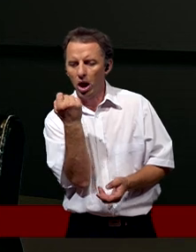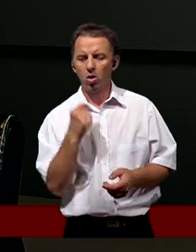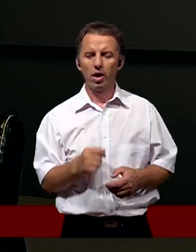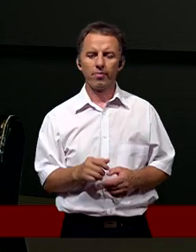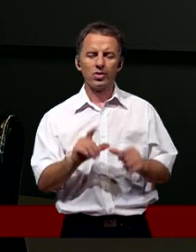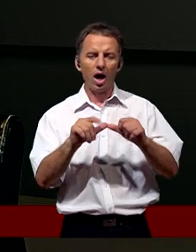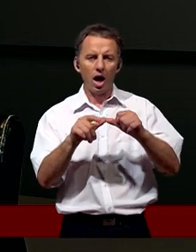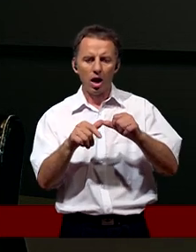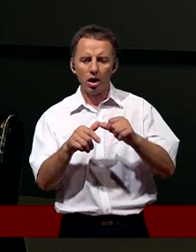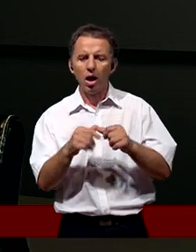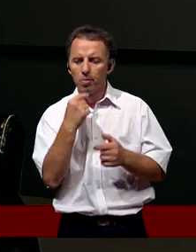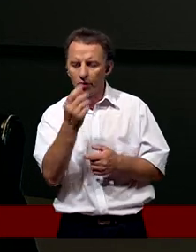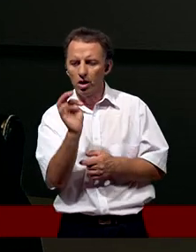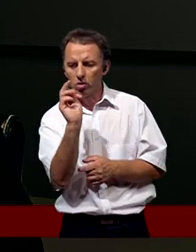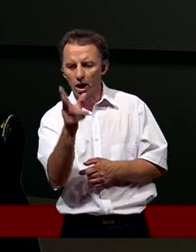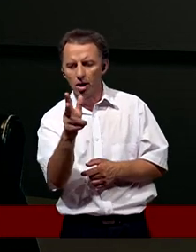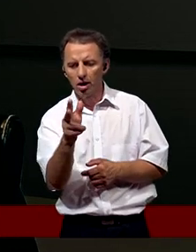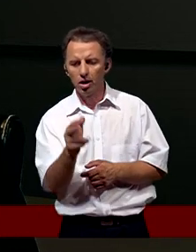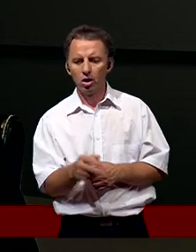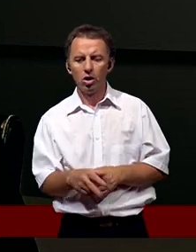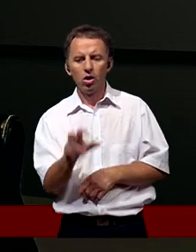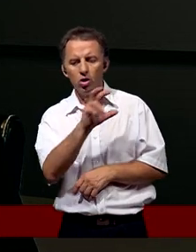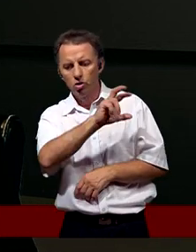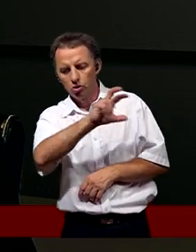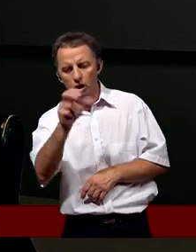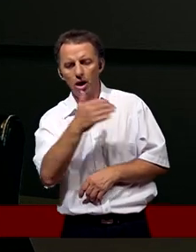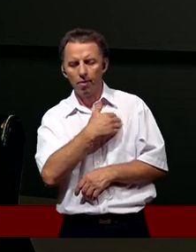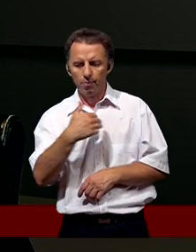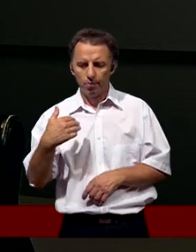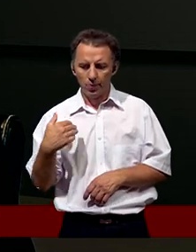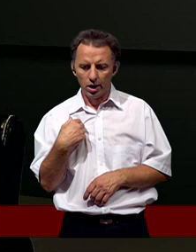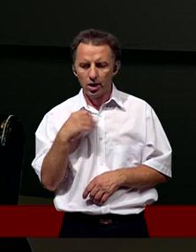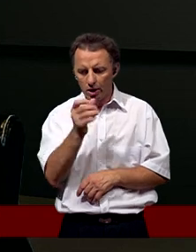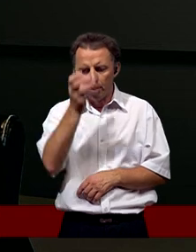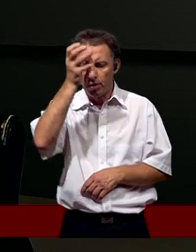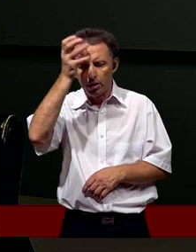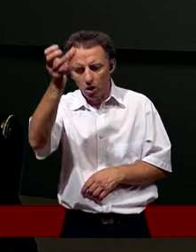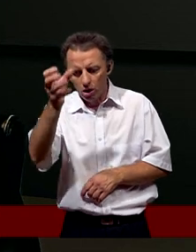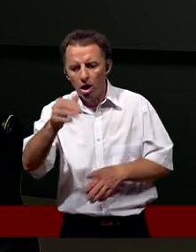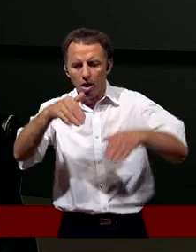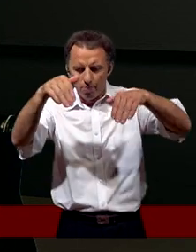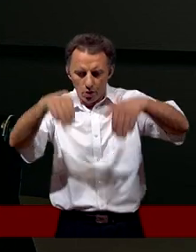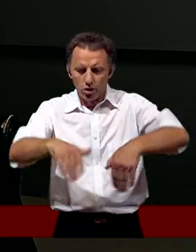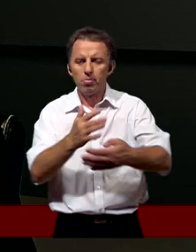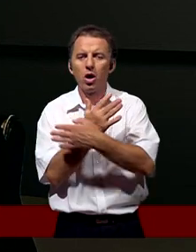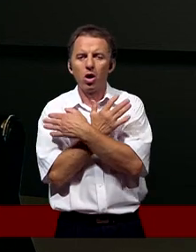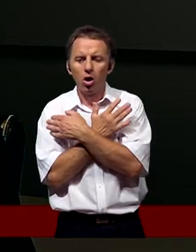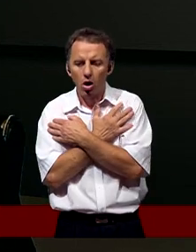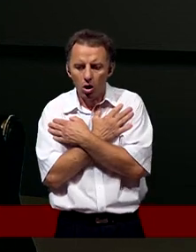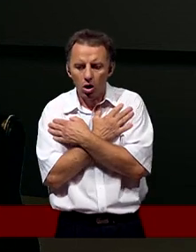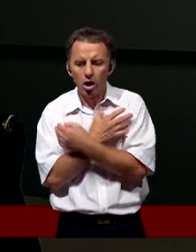prawda? Ale bym powiedział tak. Czy my jesteśmy zdolni, w ogóle czy możemy